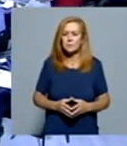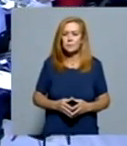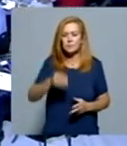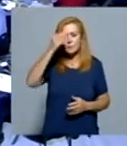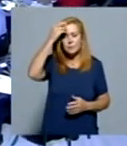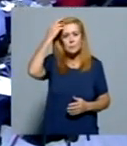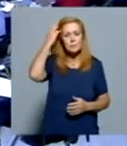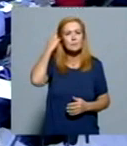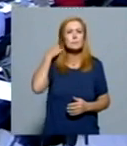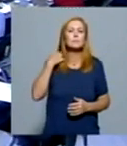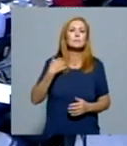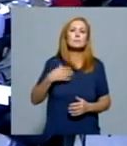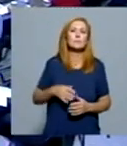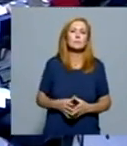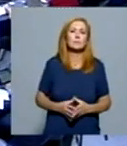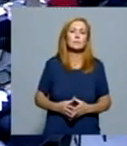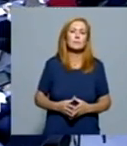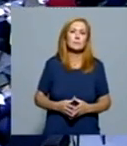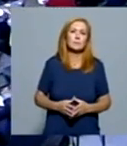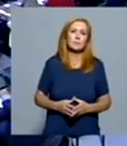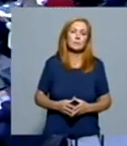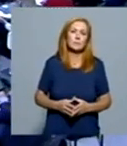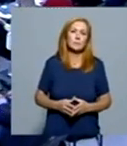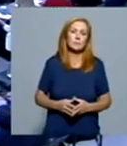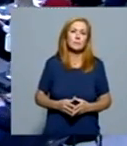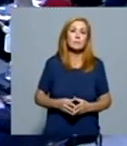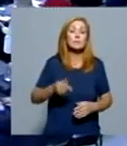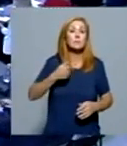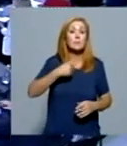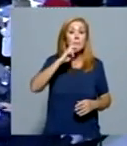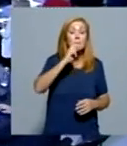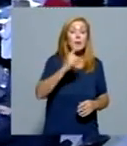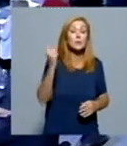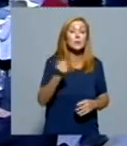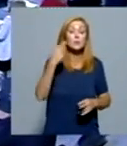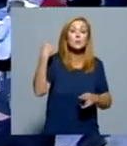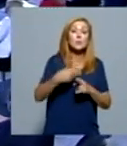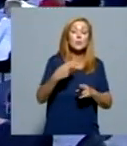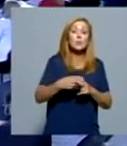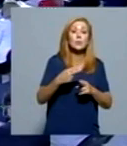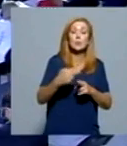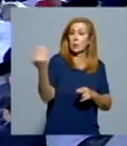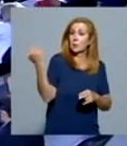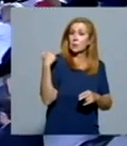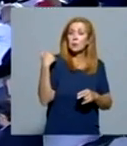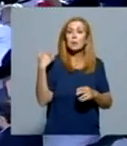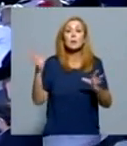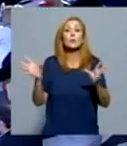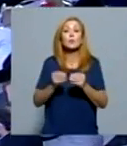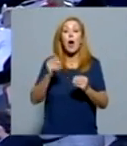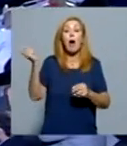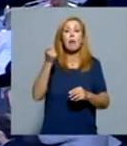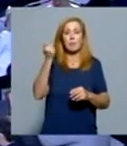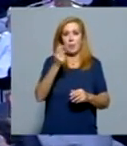Κύριε Σαχίνη, να απαντήσω κυρίως στο κρίσιμο ερώτημα που θέσατε για τα εθνικά